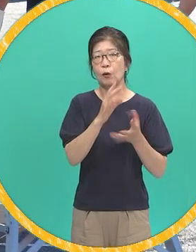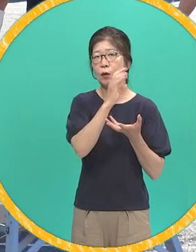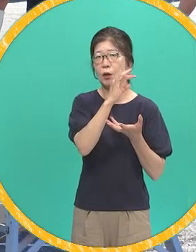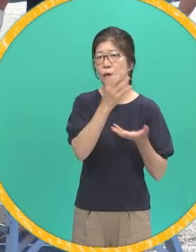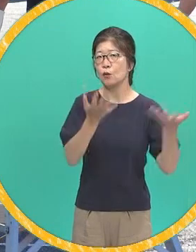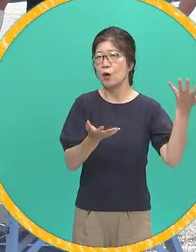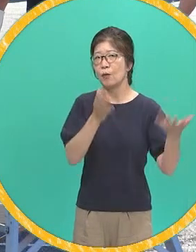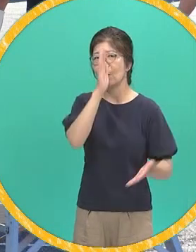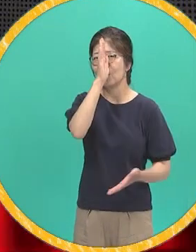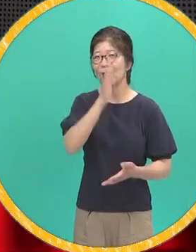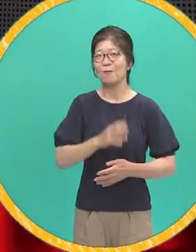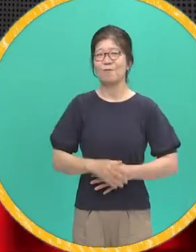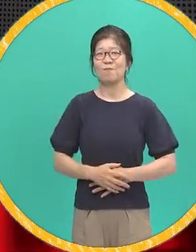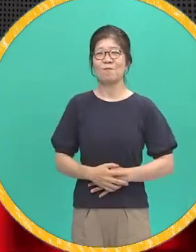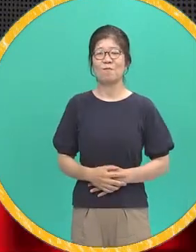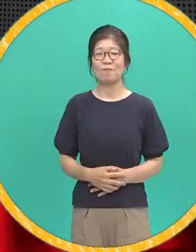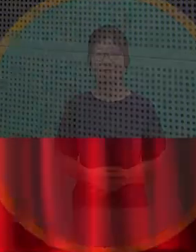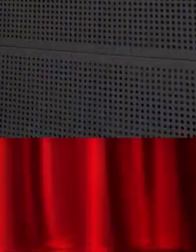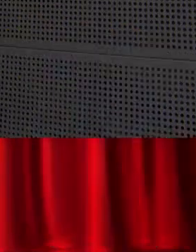てみましょう